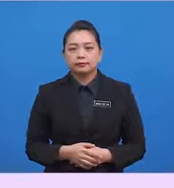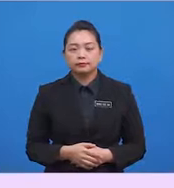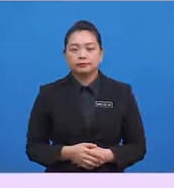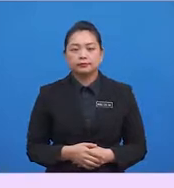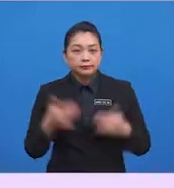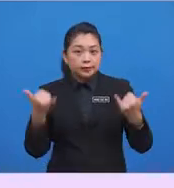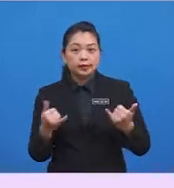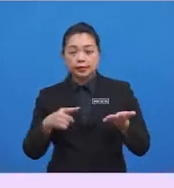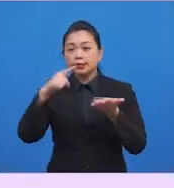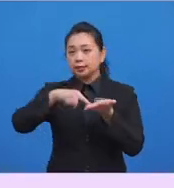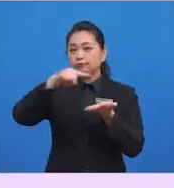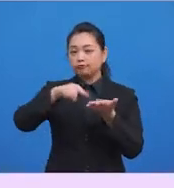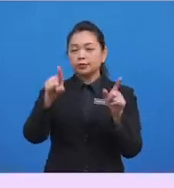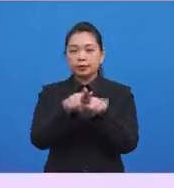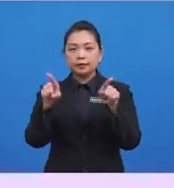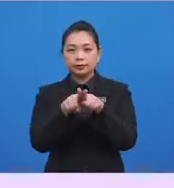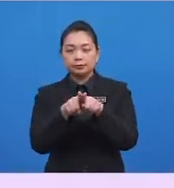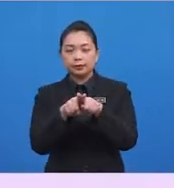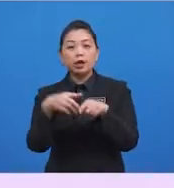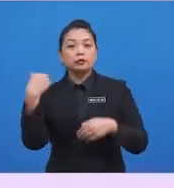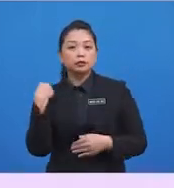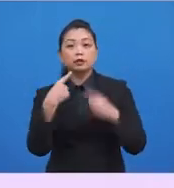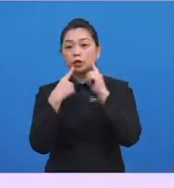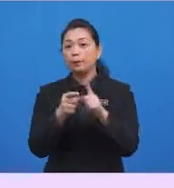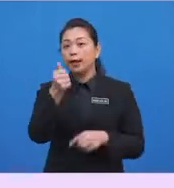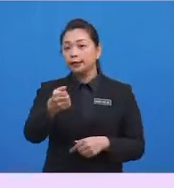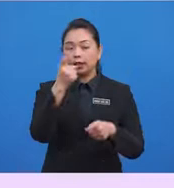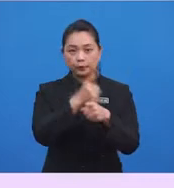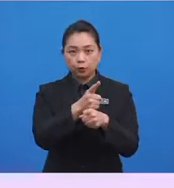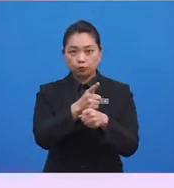Mari kita semak bersama-sama. Adakah jawapan anda betul?